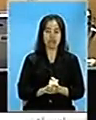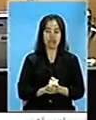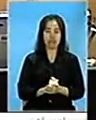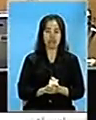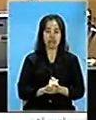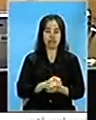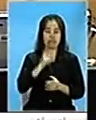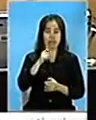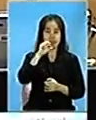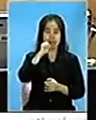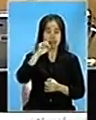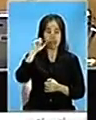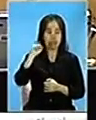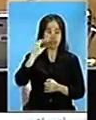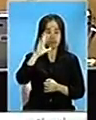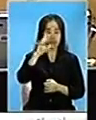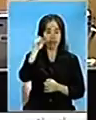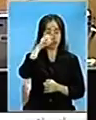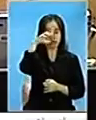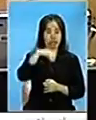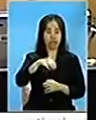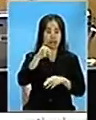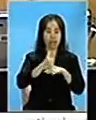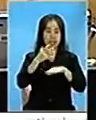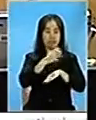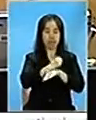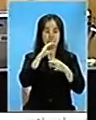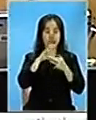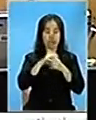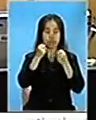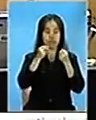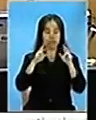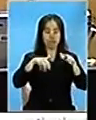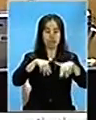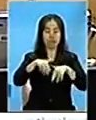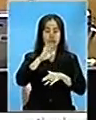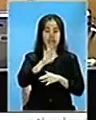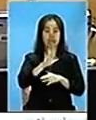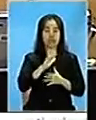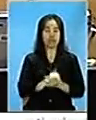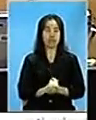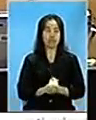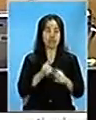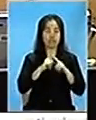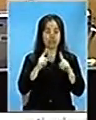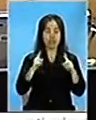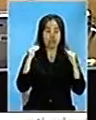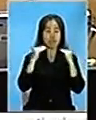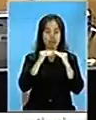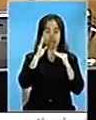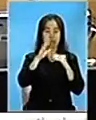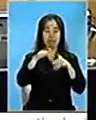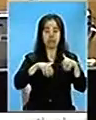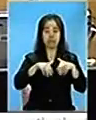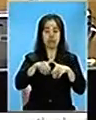เป็นสมาชิกสภาพัฒนาการเมืองด้านสิทธิเสรีภาพของประชาชนแต่สิทธิเสรีภาพ